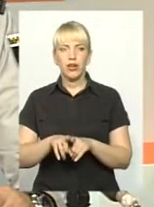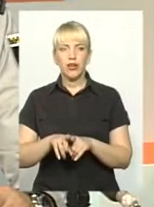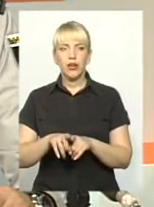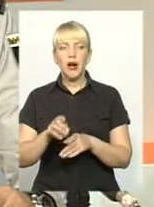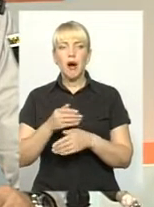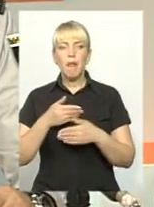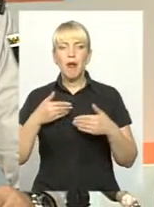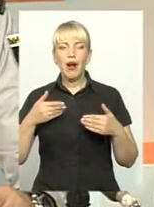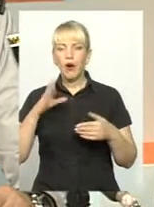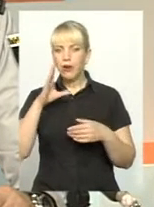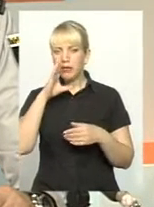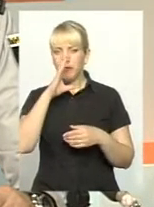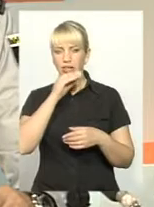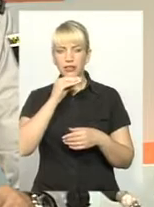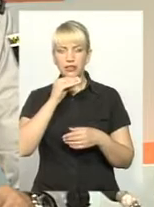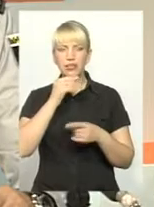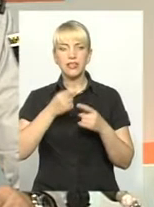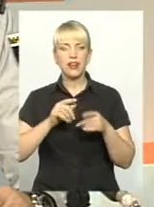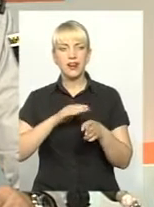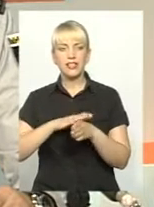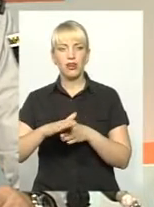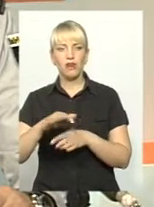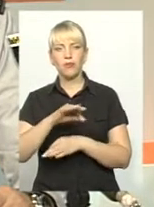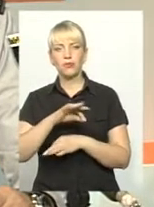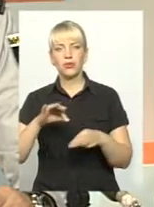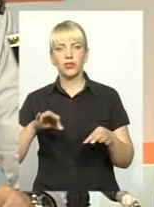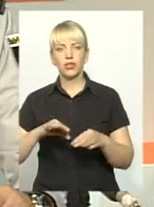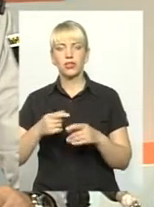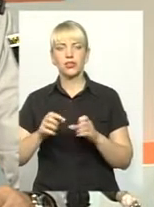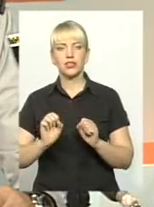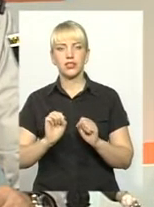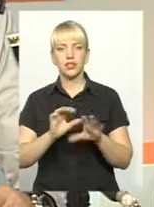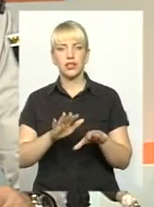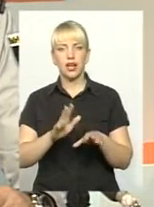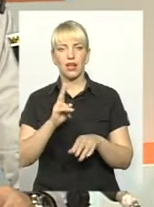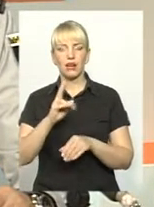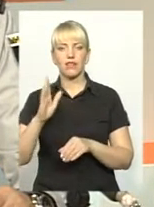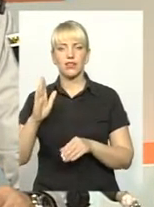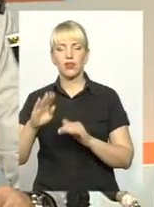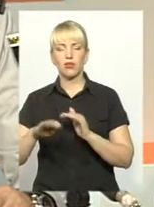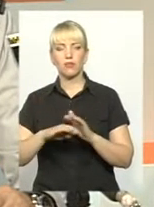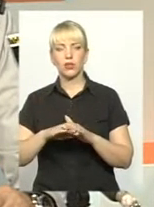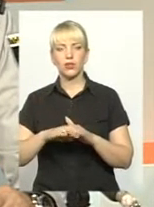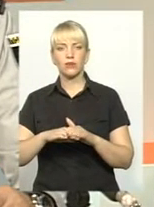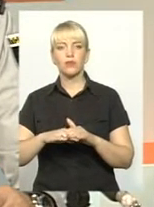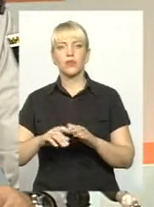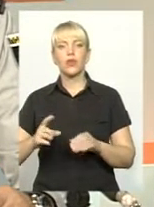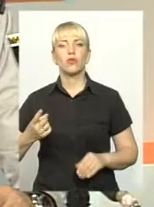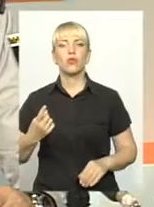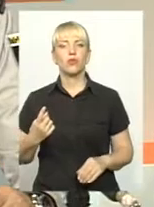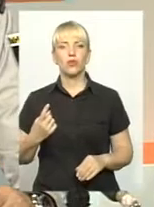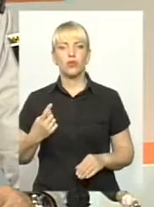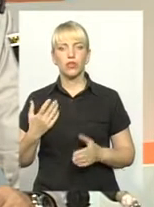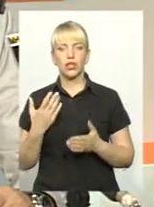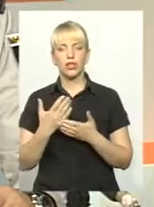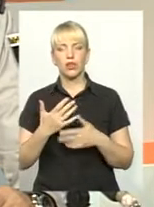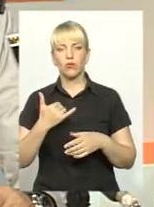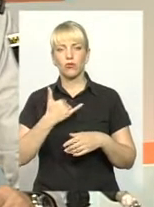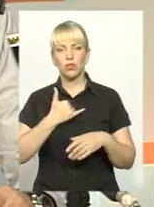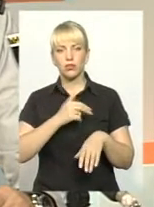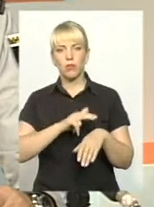ми успішно реалізовуємо проєкт «Здай квартиру під охорону», є поліція охорони, яка сьогодні